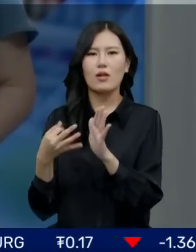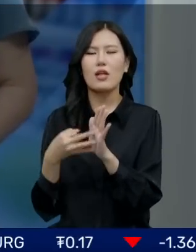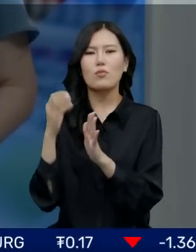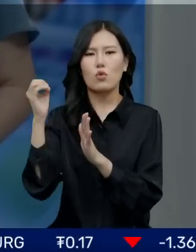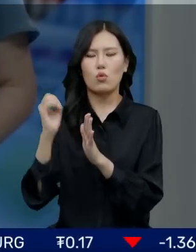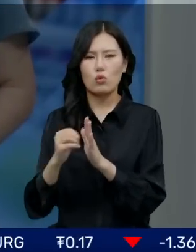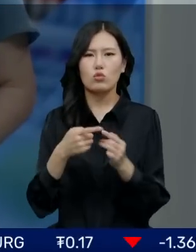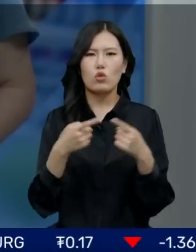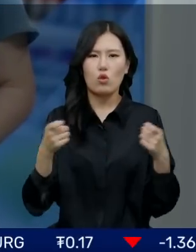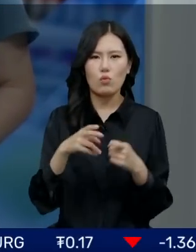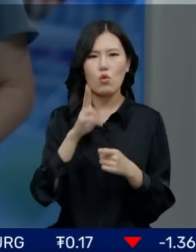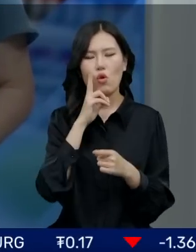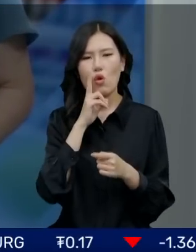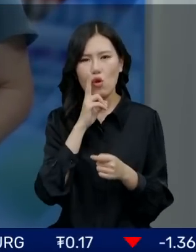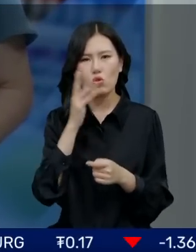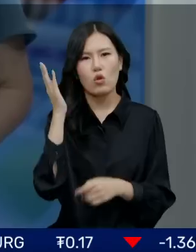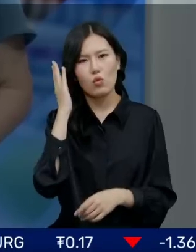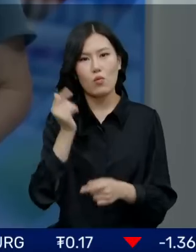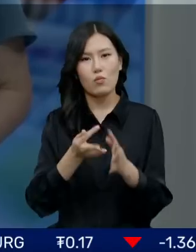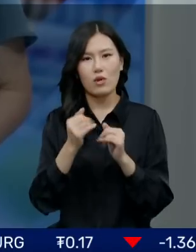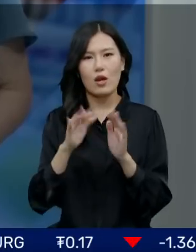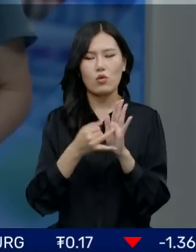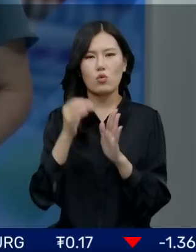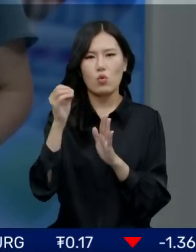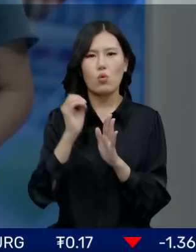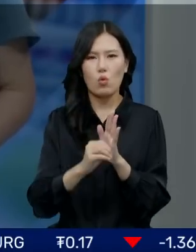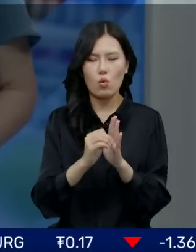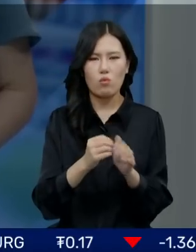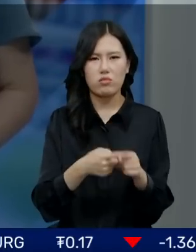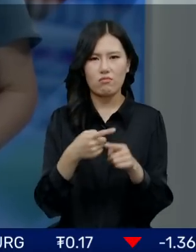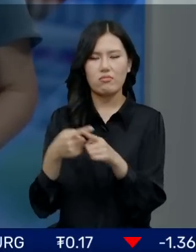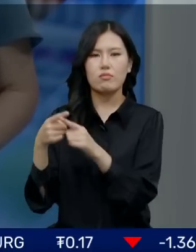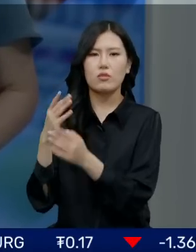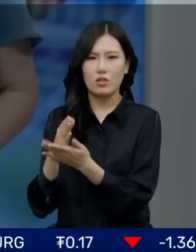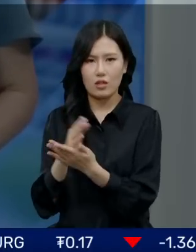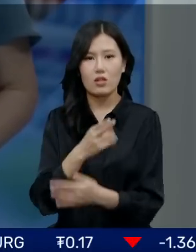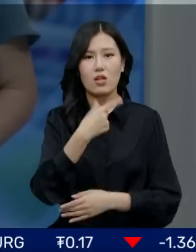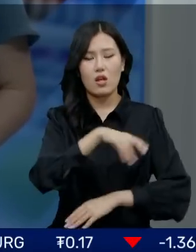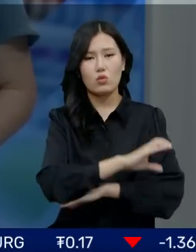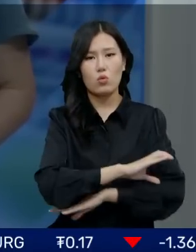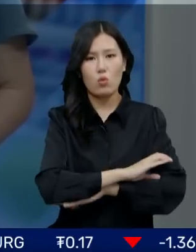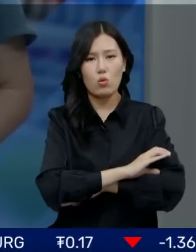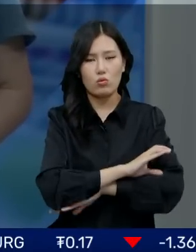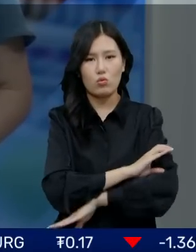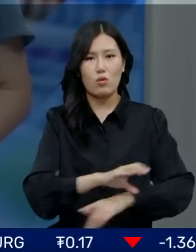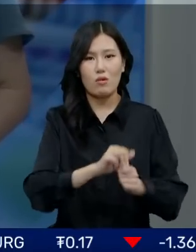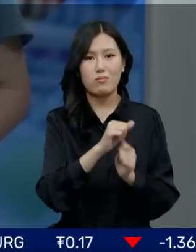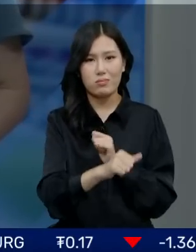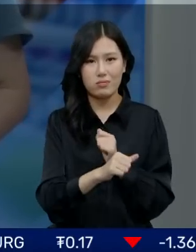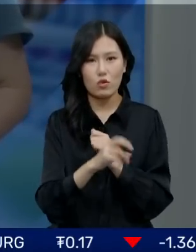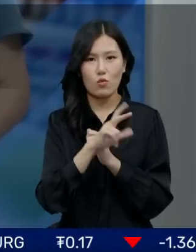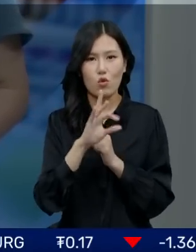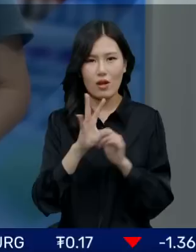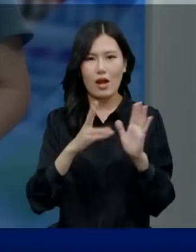зочид буудал, нийтийн хоол, дотор байрны үйлчилгээний үн 17% тус тус өсчээ. Мөн ихтэй сургуулиудын төлбөр энэ онд 12.4%